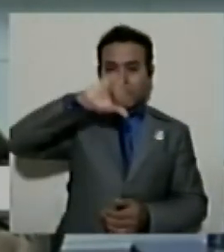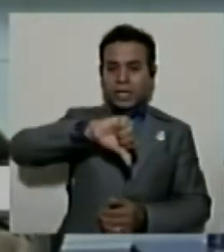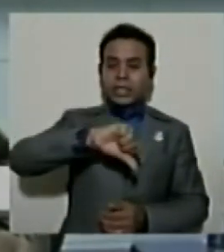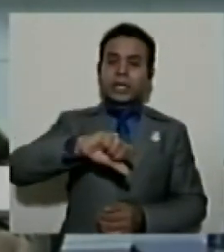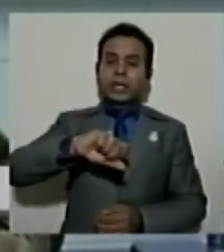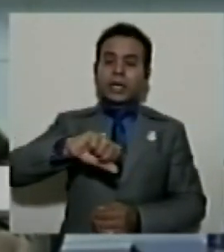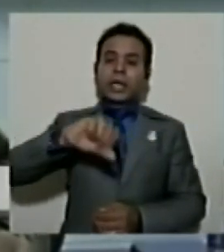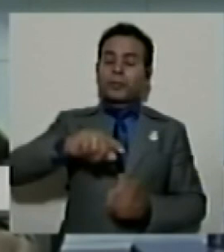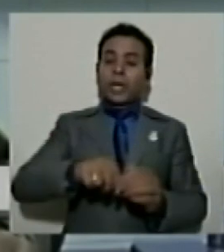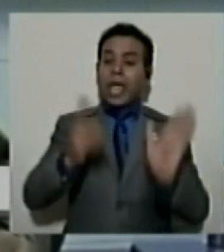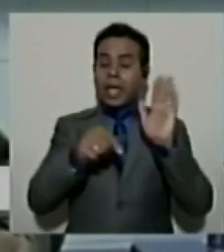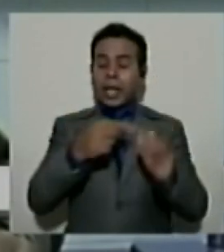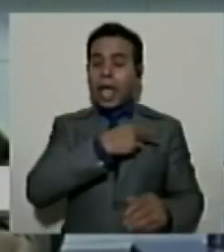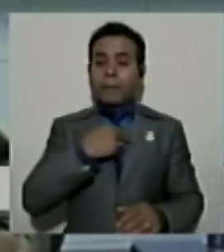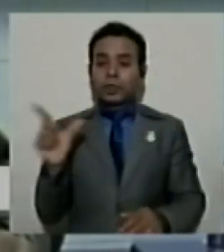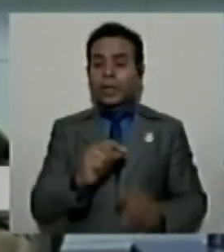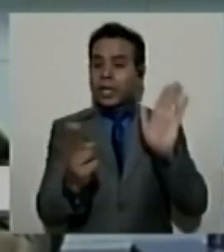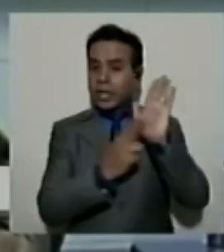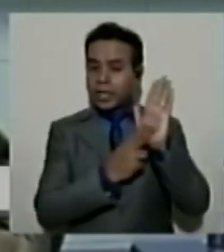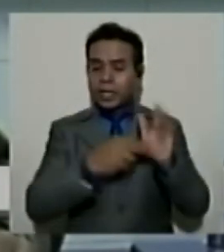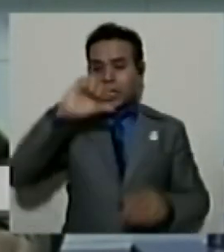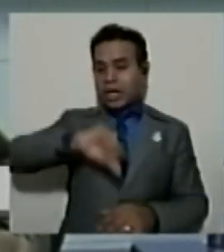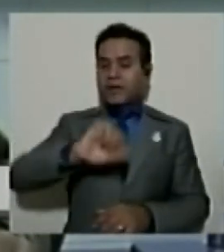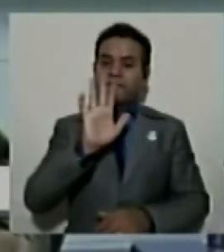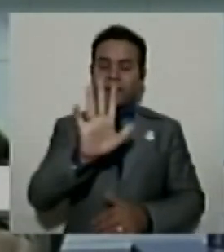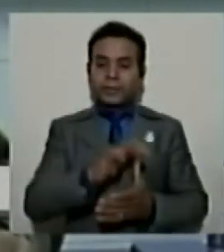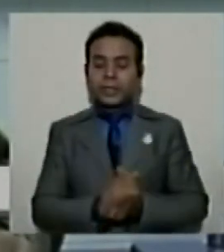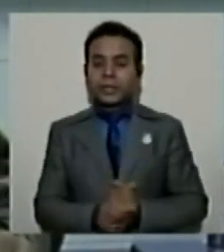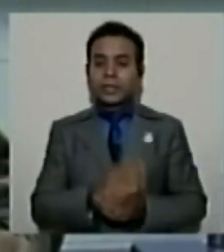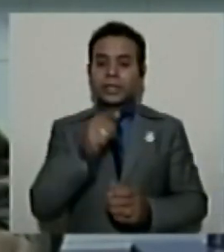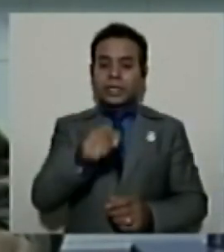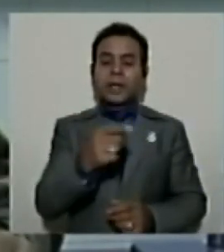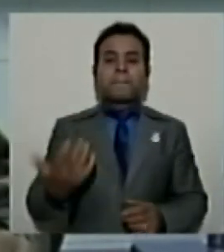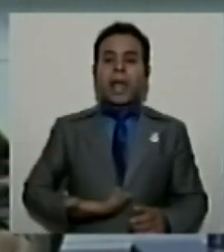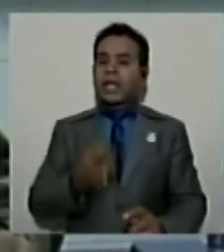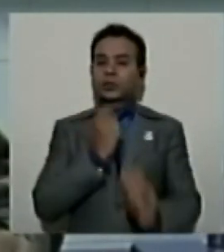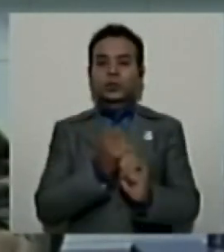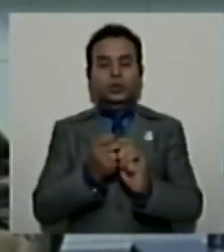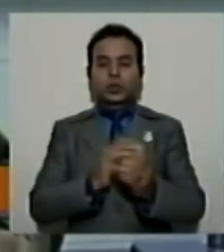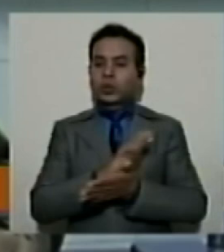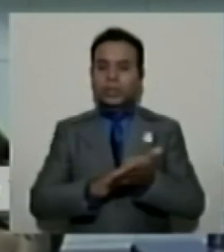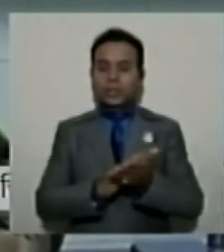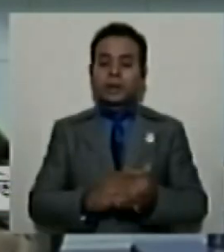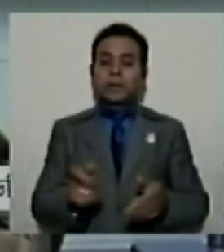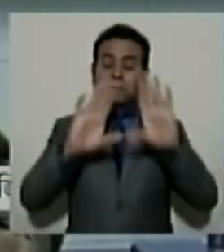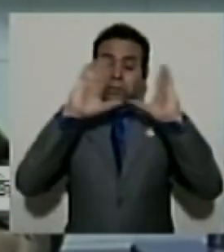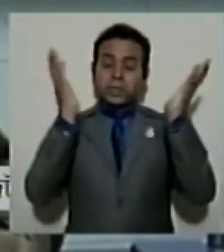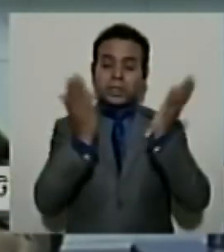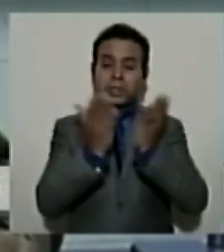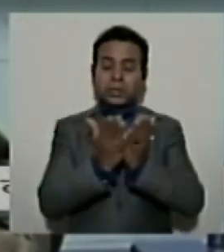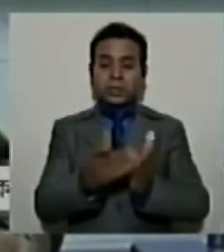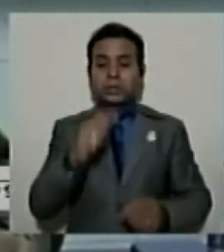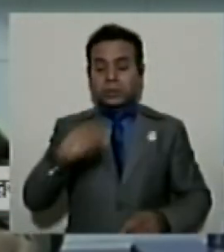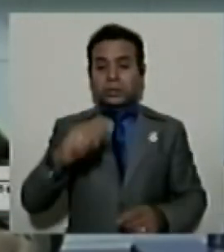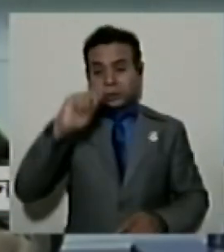না এবং বিশ্বেও বেশ কয়েকটি সমর্থিত প্রতিষ্ঠান যেমন 3M সহ অন্যান্য প্রতিষ্ঠানগুলো তৈরি করেন, কিন্তু